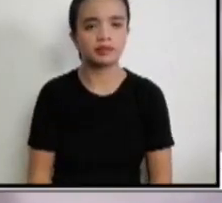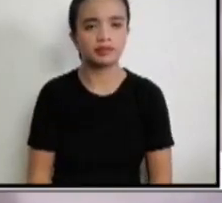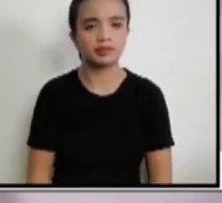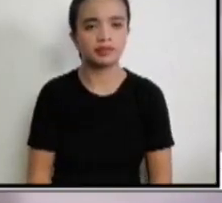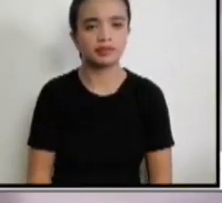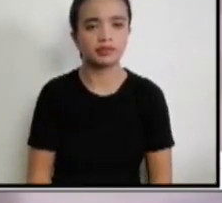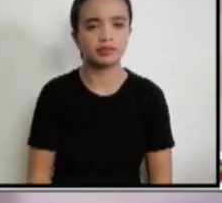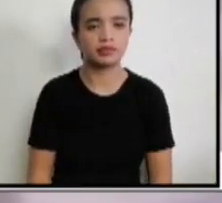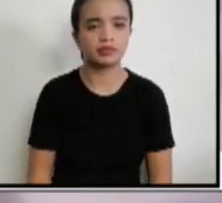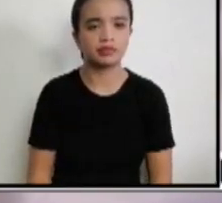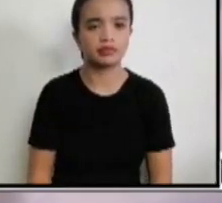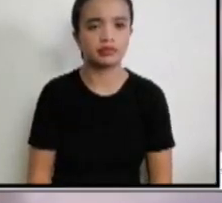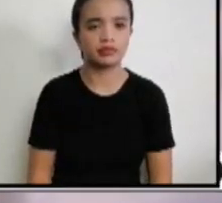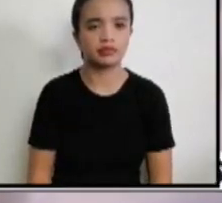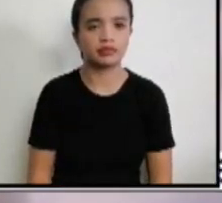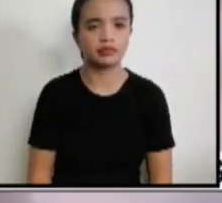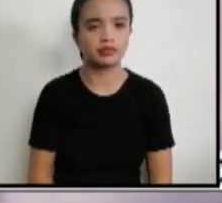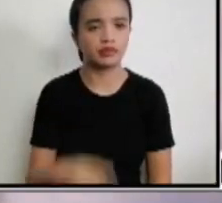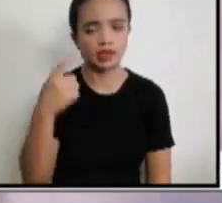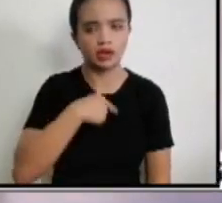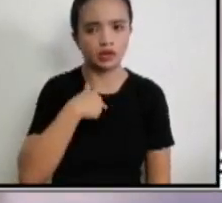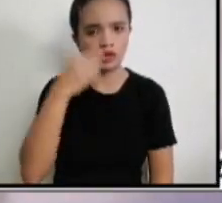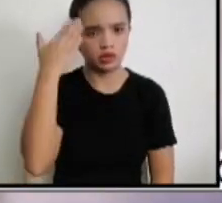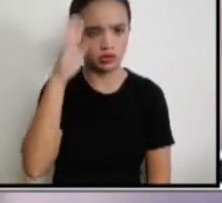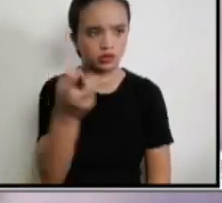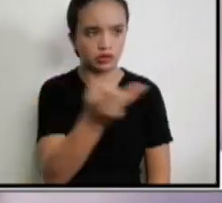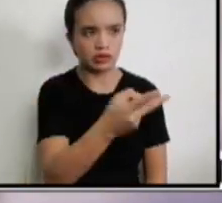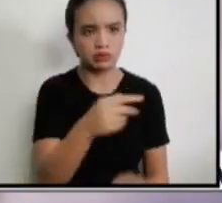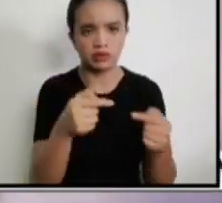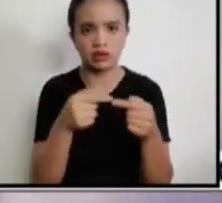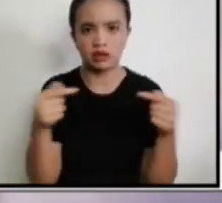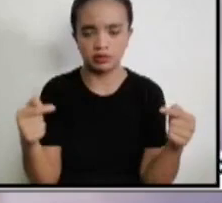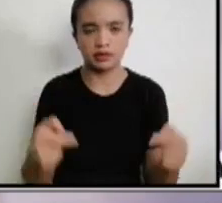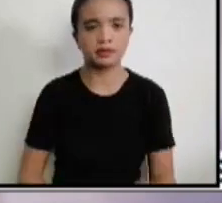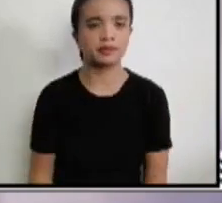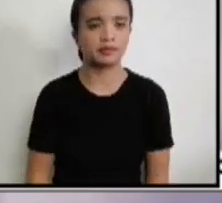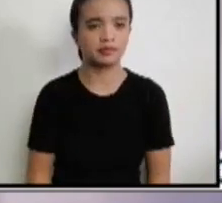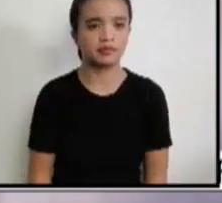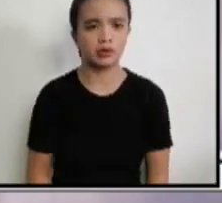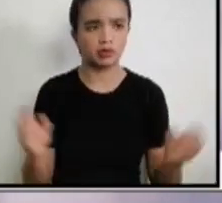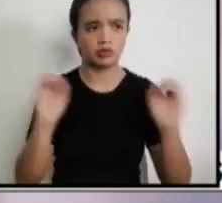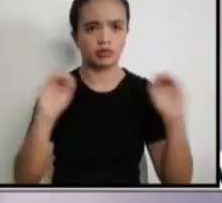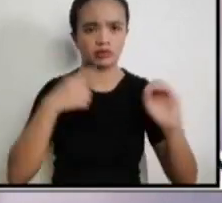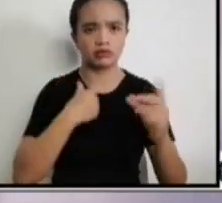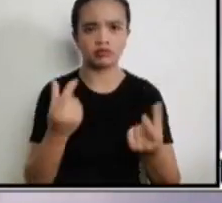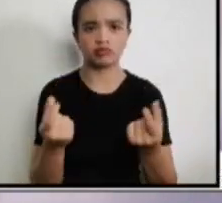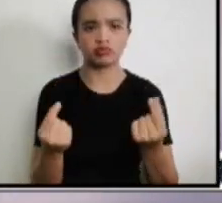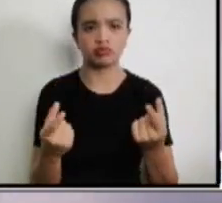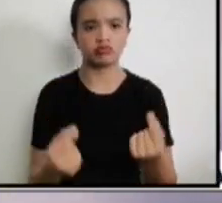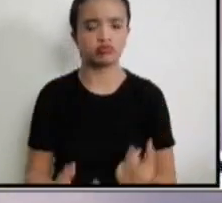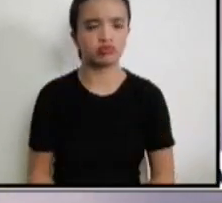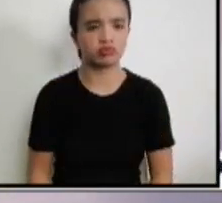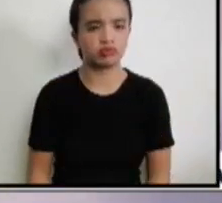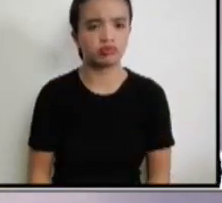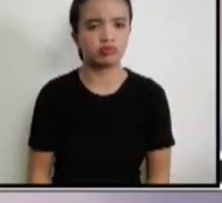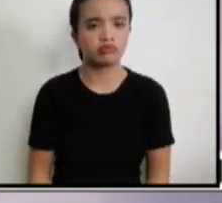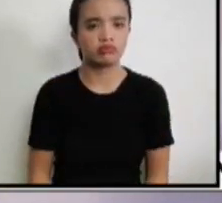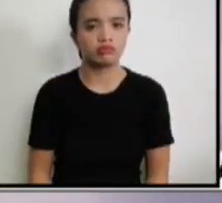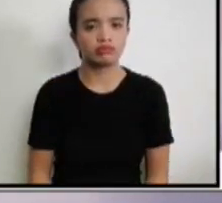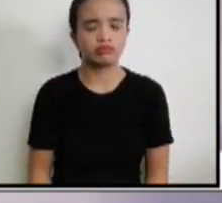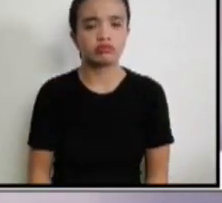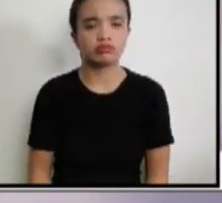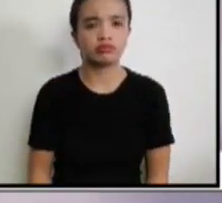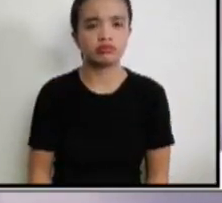Hindi naman po alam na awin niya sa dami. Wala po akong ginawa. Silang dalawa lang po. Kung may